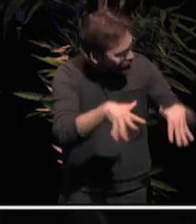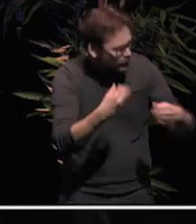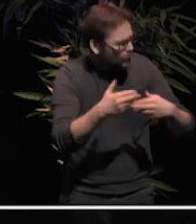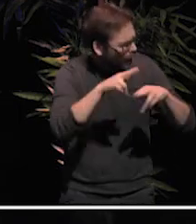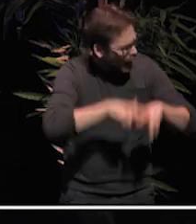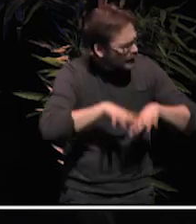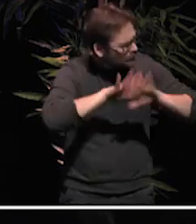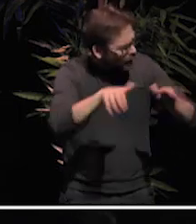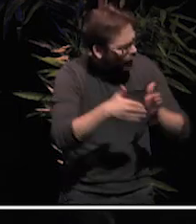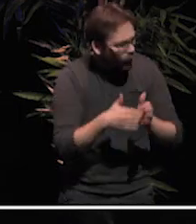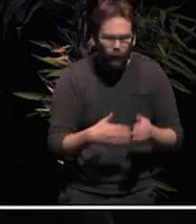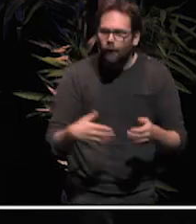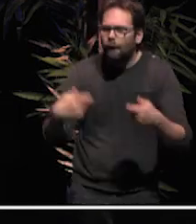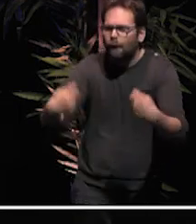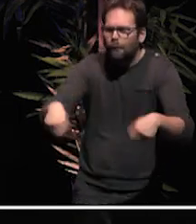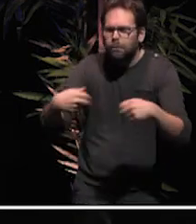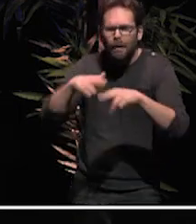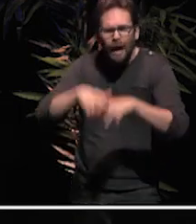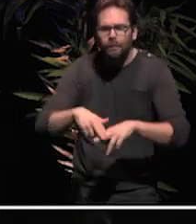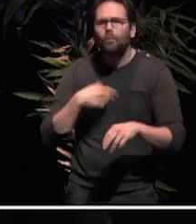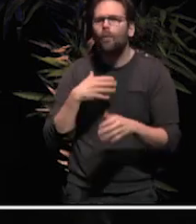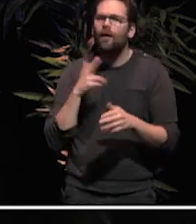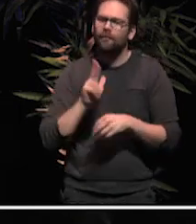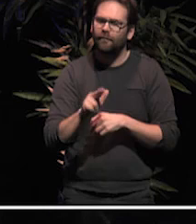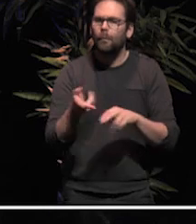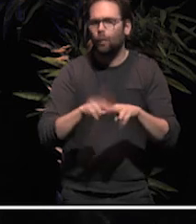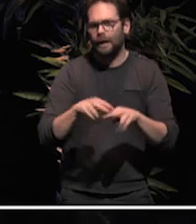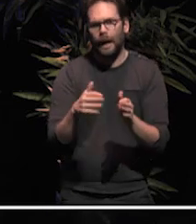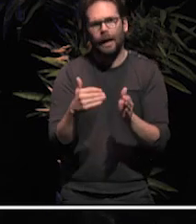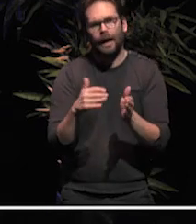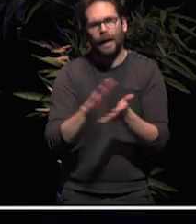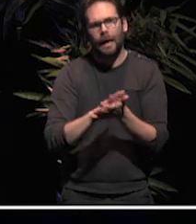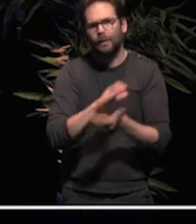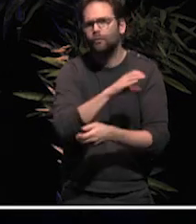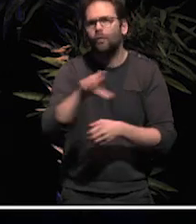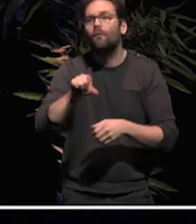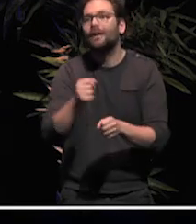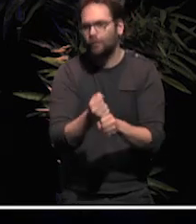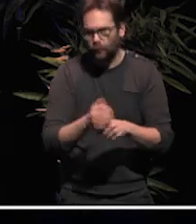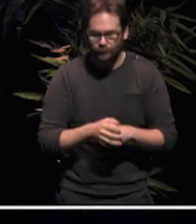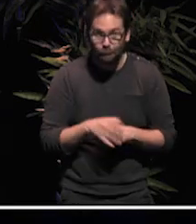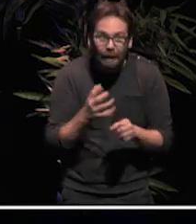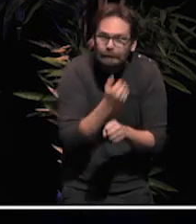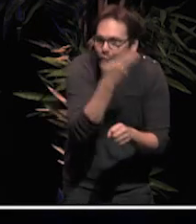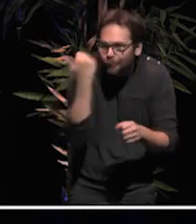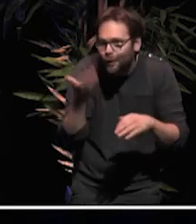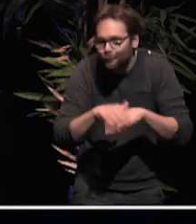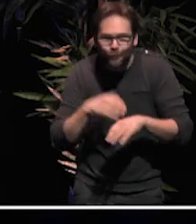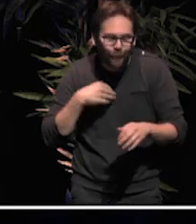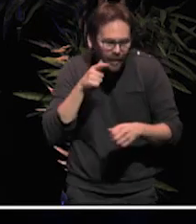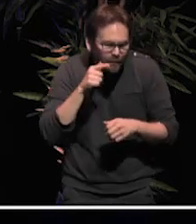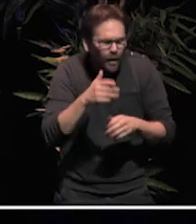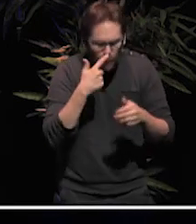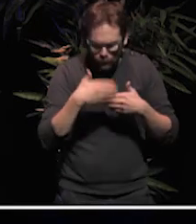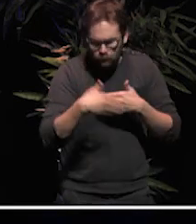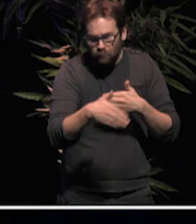encore plein d'espace. Comme je veux vivre jusqu'à 120 ans, je ne sais pas si j'y arriverai, mais en tout cas, je me programme avec les années qui restent. J'ai 81 ans, donc j'ai 30 ou 40